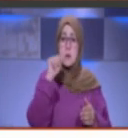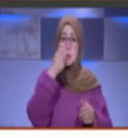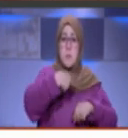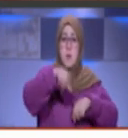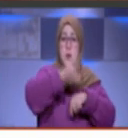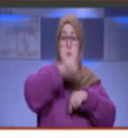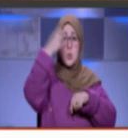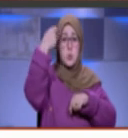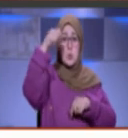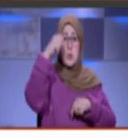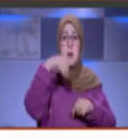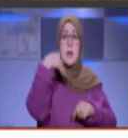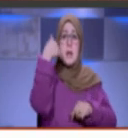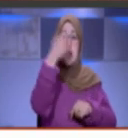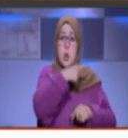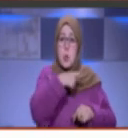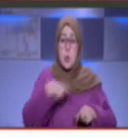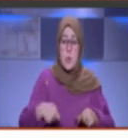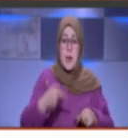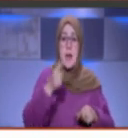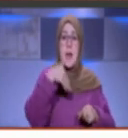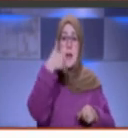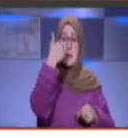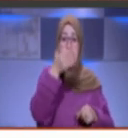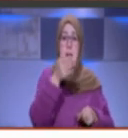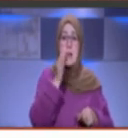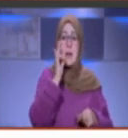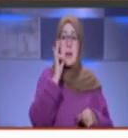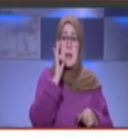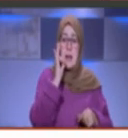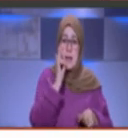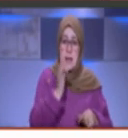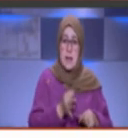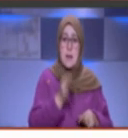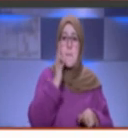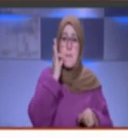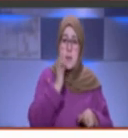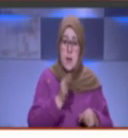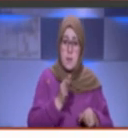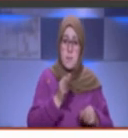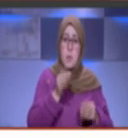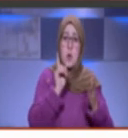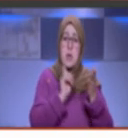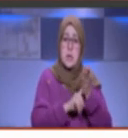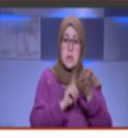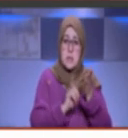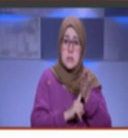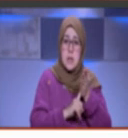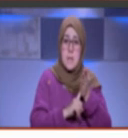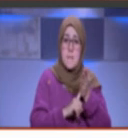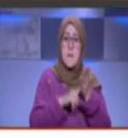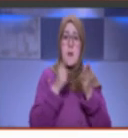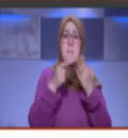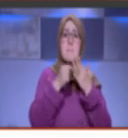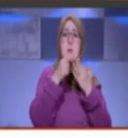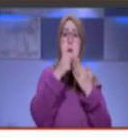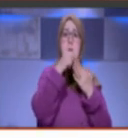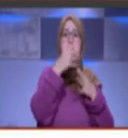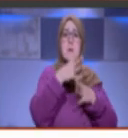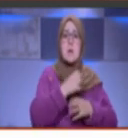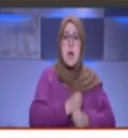ادي لحضرتك مثال، هل سوف تغلق الحدائق العامة في بريطانيا؟ انا اعتقد ان الحدائق العامة سوف